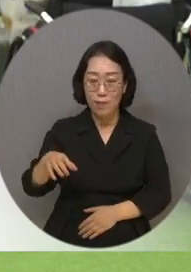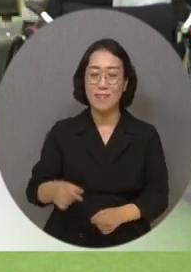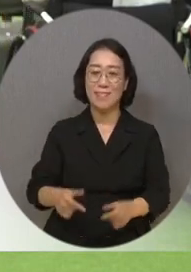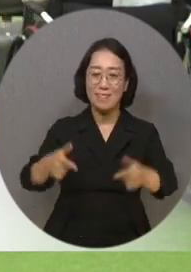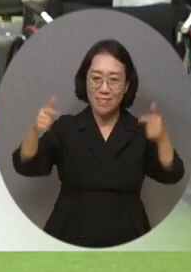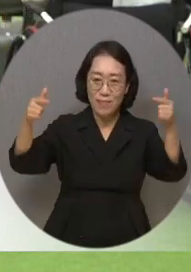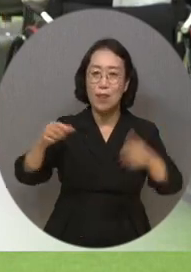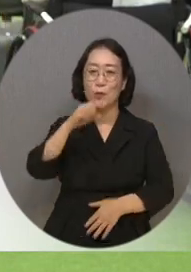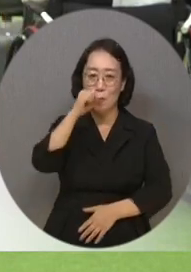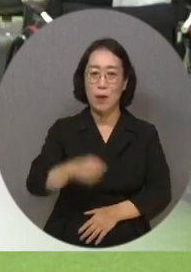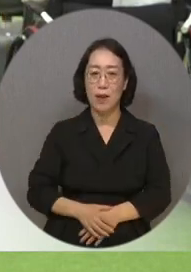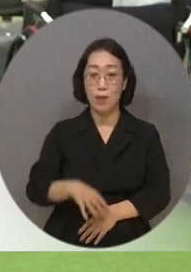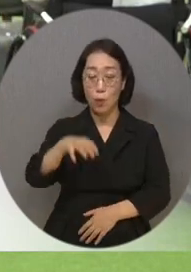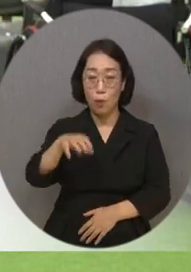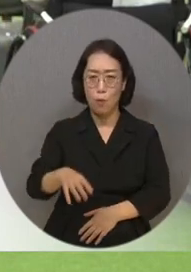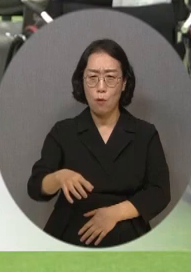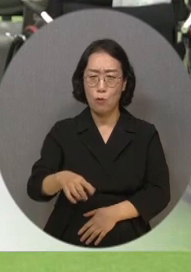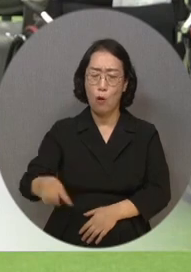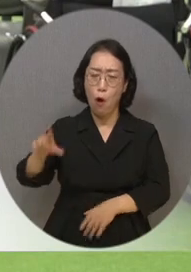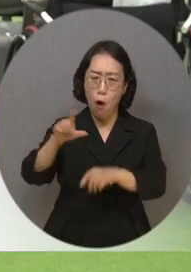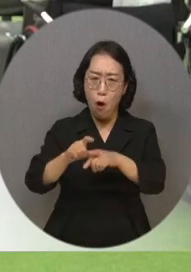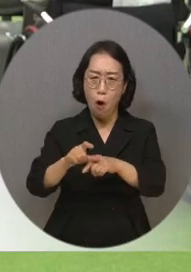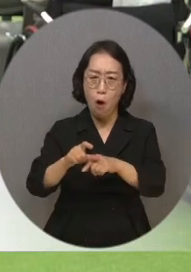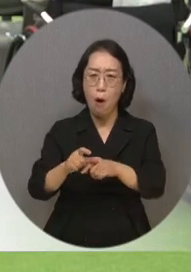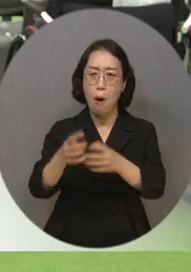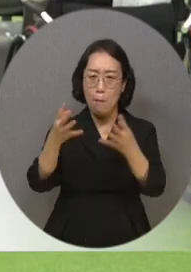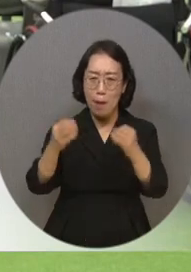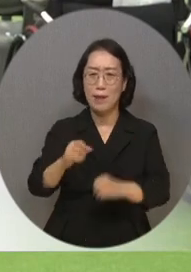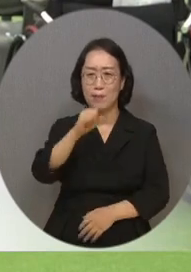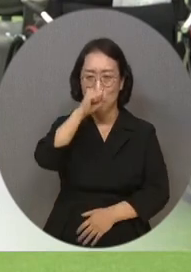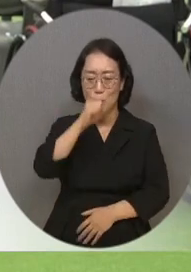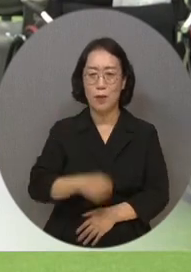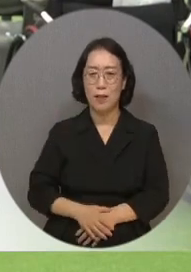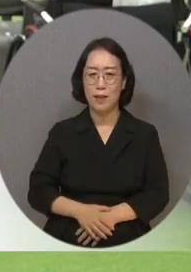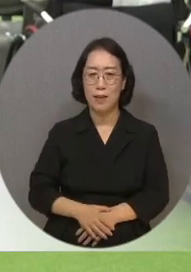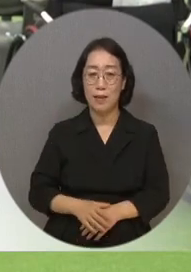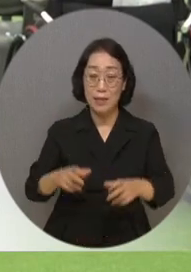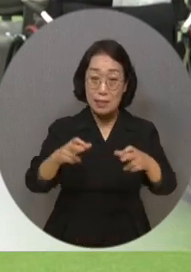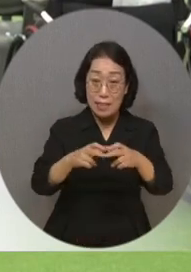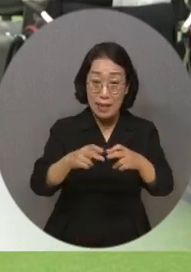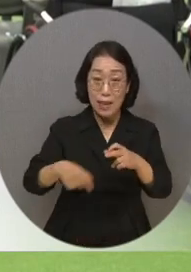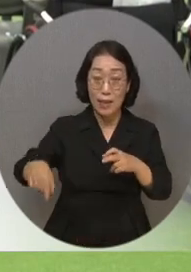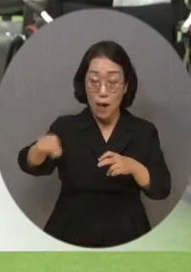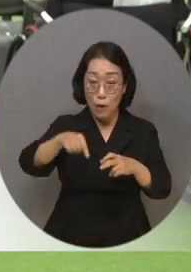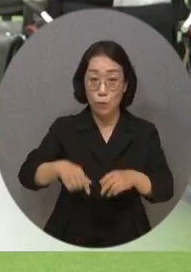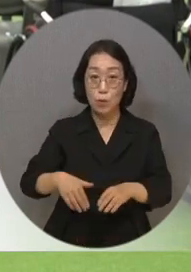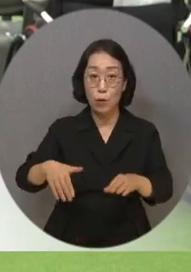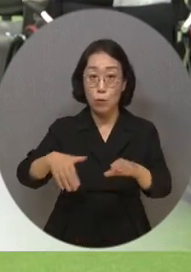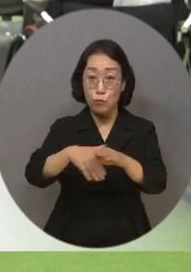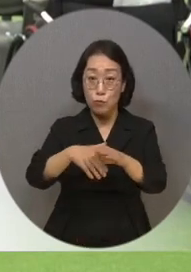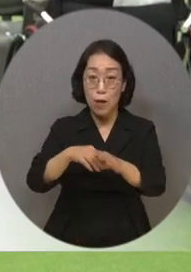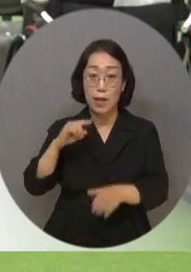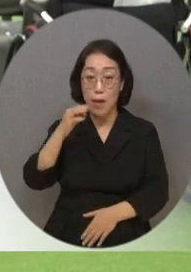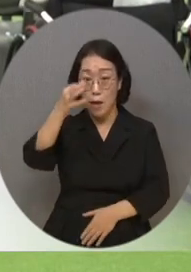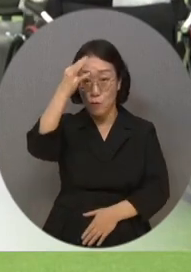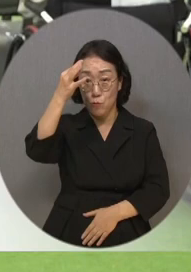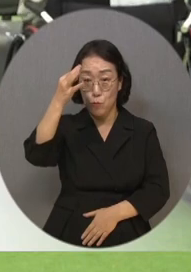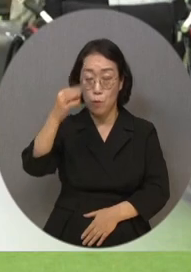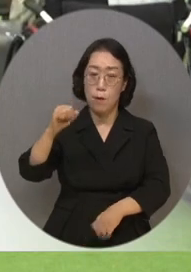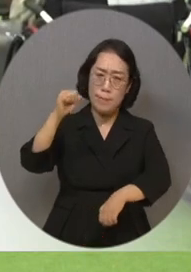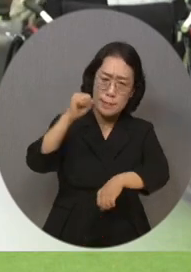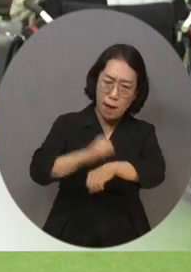좋고요. 이런 기회가 자주 있었으면 좋겠어요. 장애인 친구들 중에서도 이런 문화예술